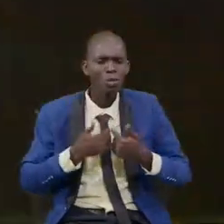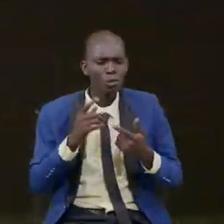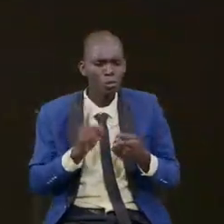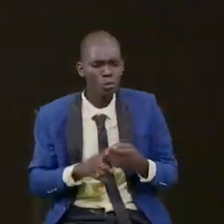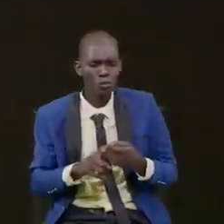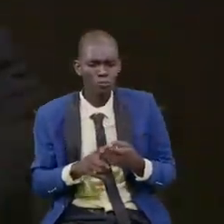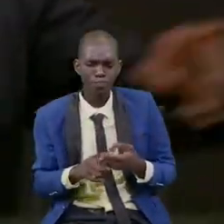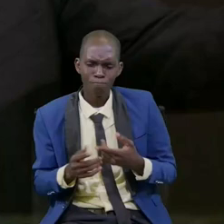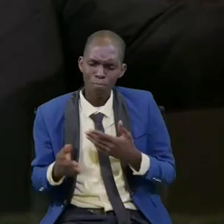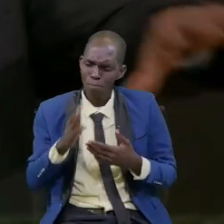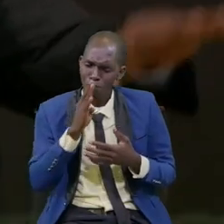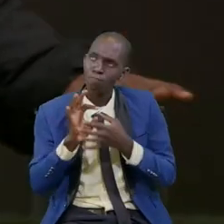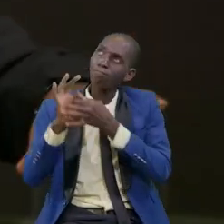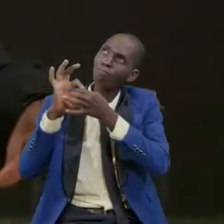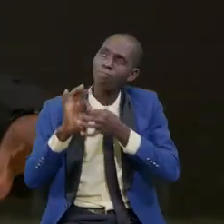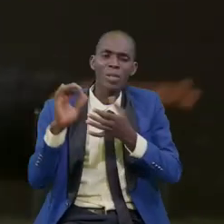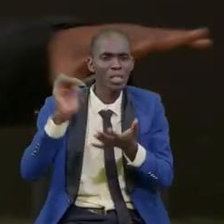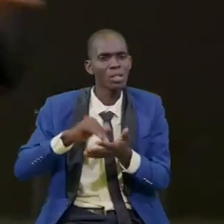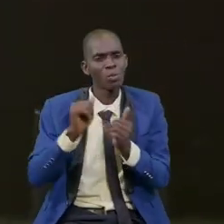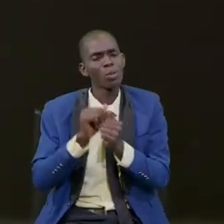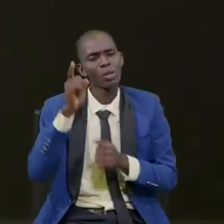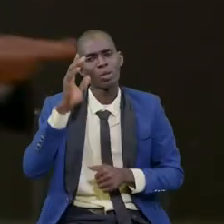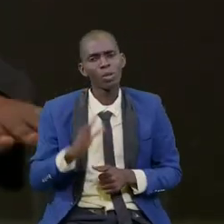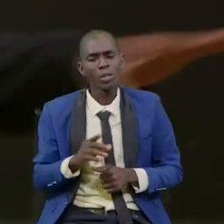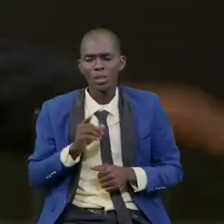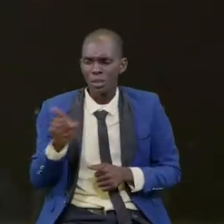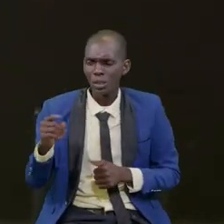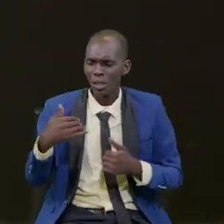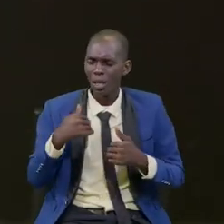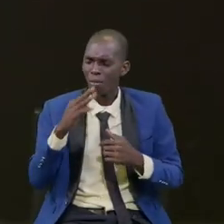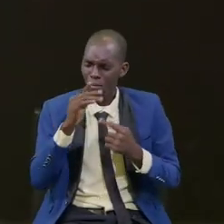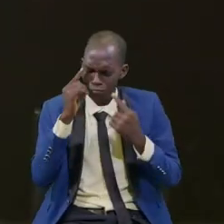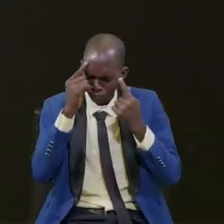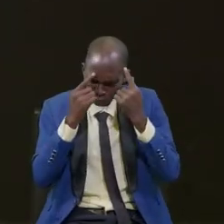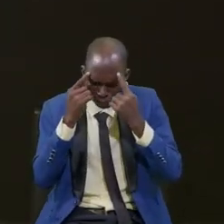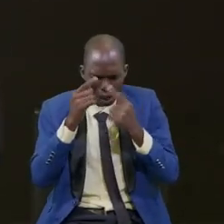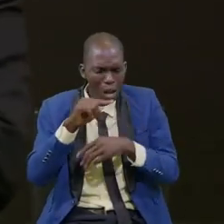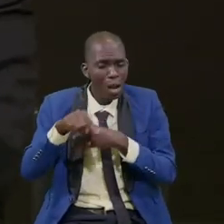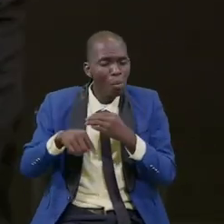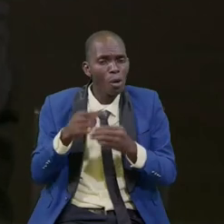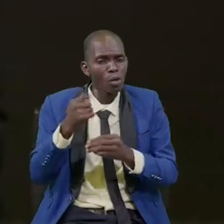sa vie avec Dieu. Il pense à l'effet de la parole qu'il a entendue.